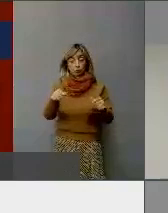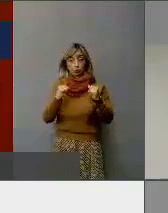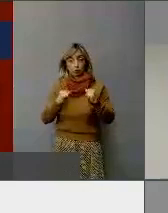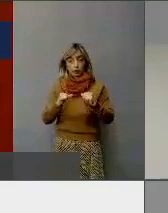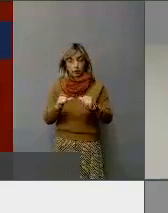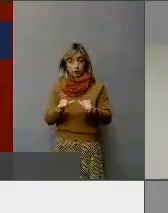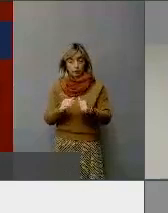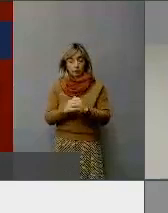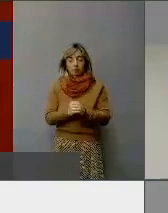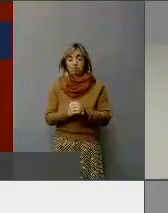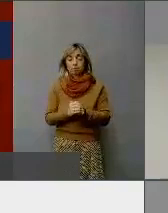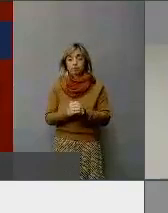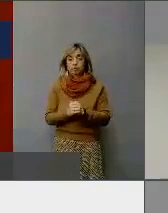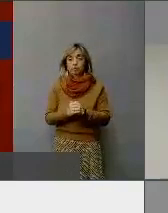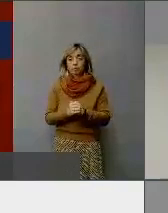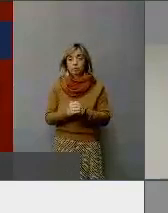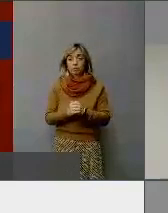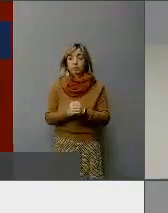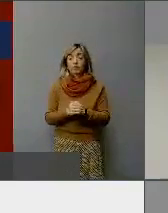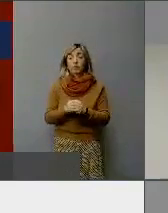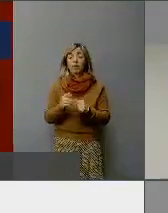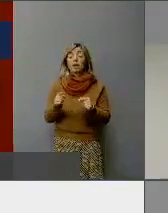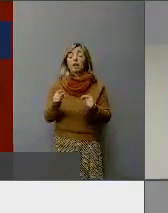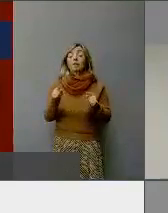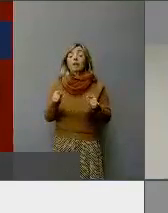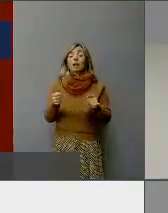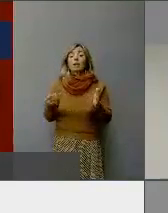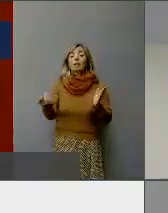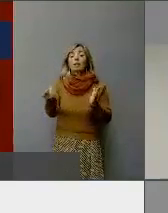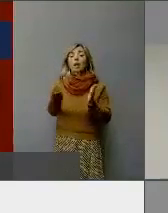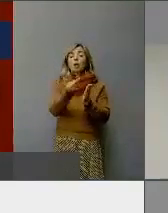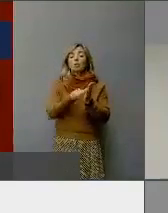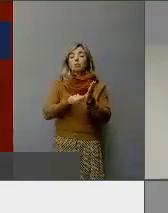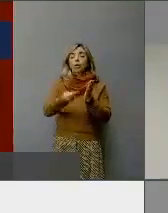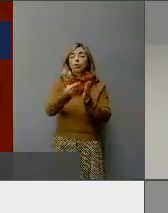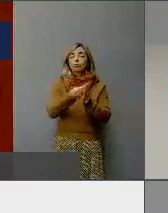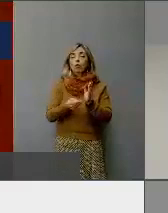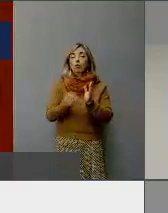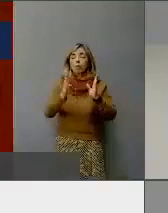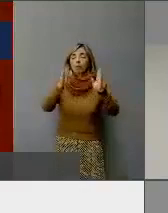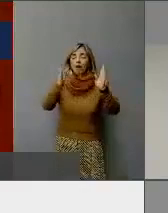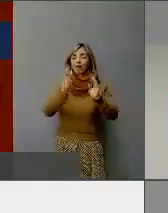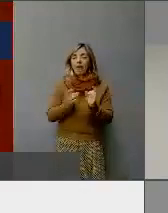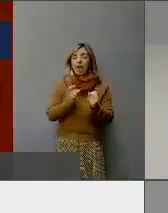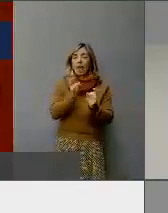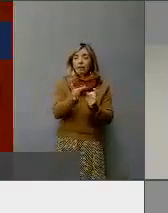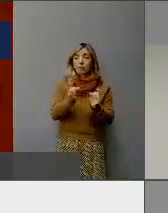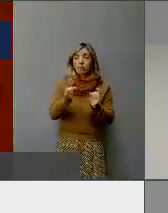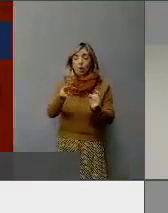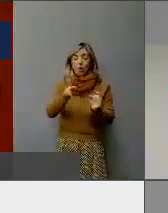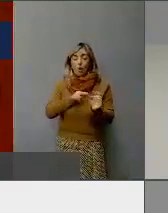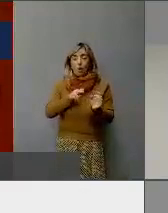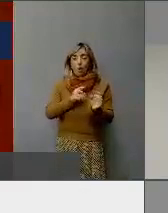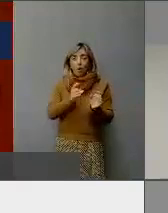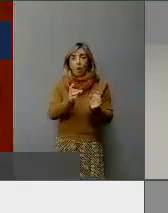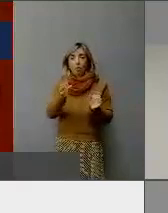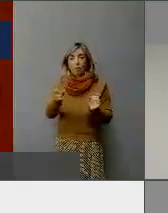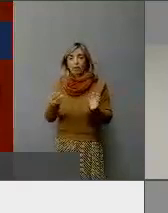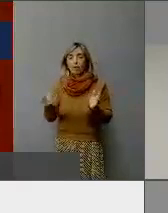del quadro per gli espropri del progetto metropolitana non si poteva